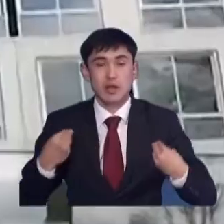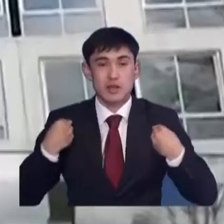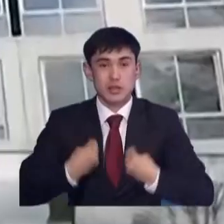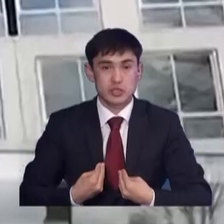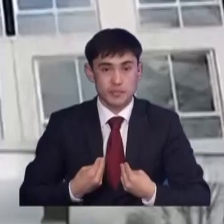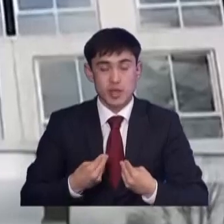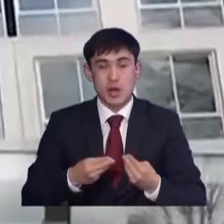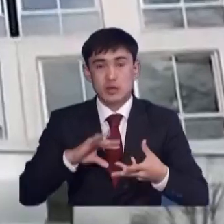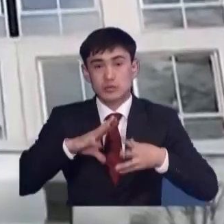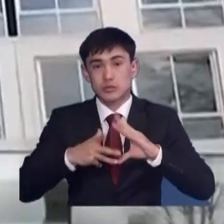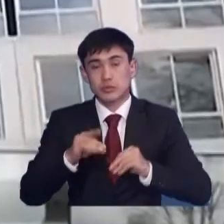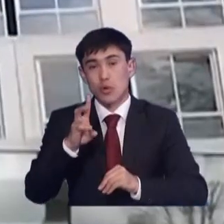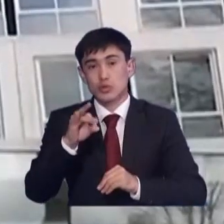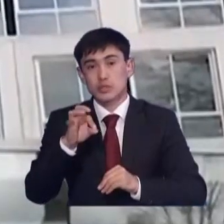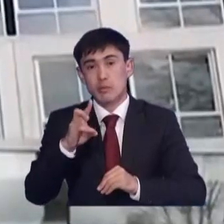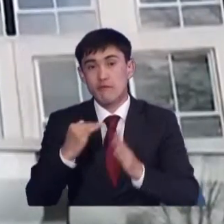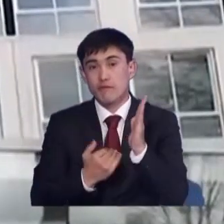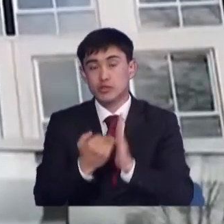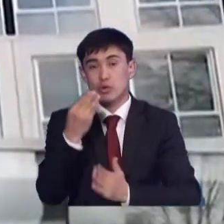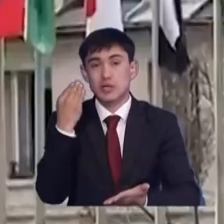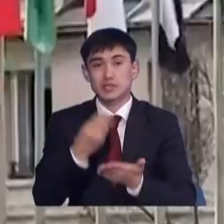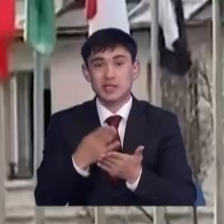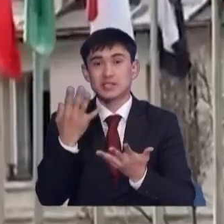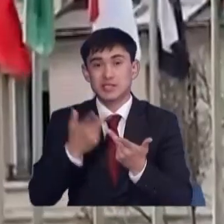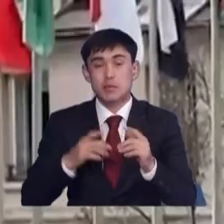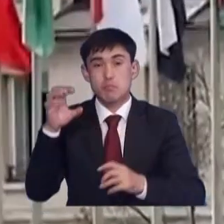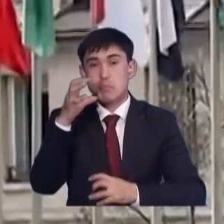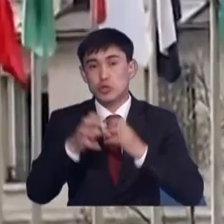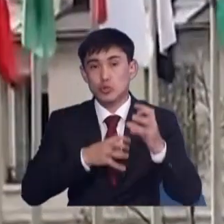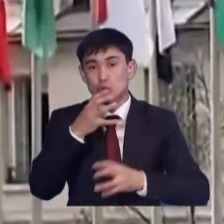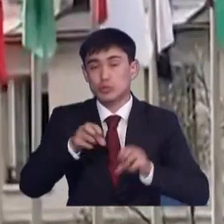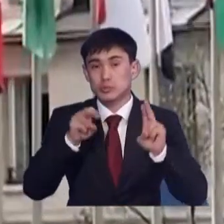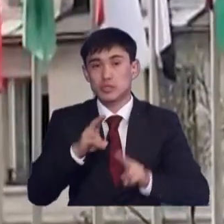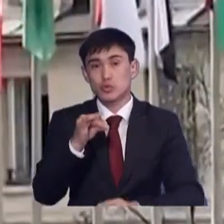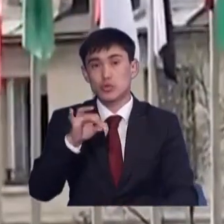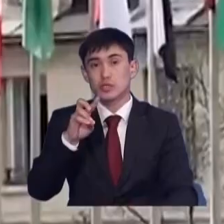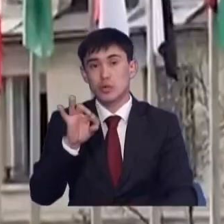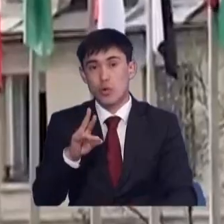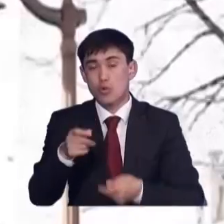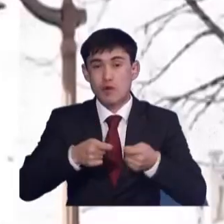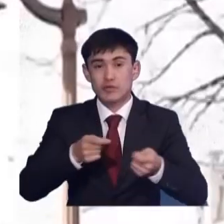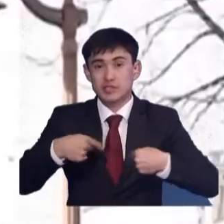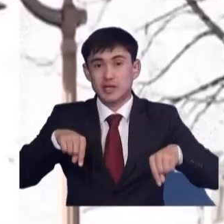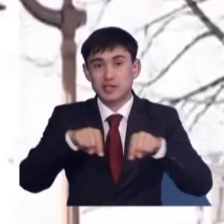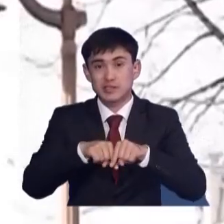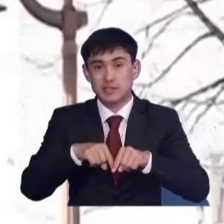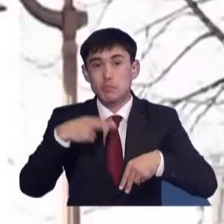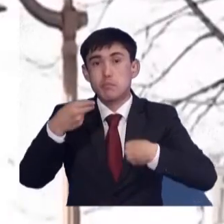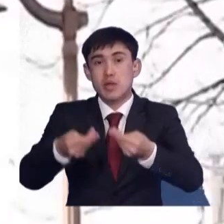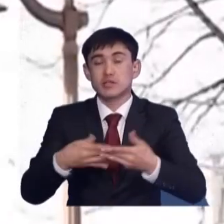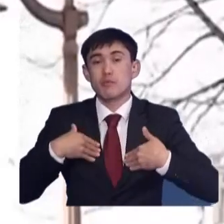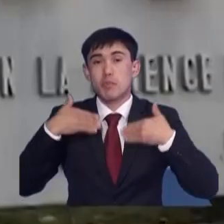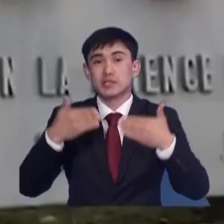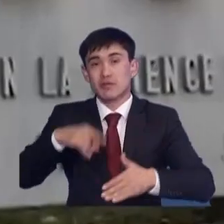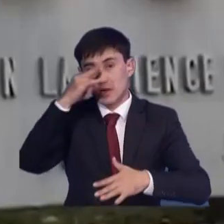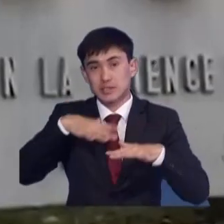одежды. Концепция Наурузнама получила высокую оценку среди международных экспертов ЮНЕСКО. Руководство организации передало свои